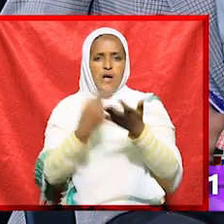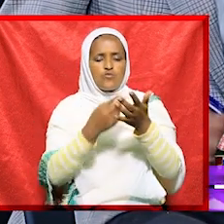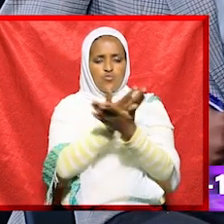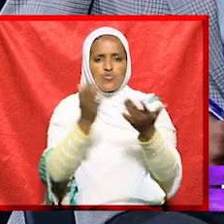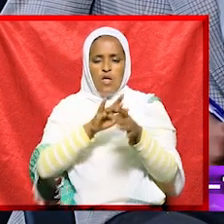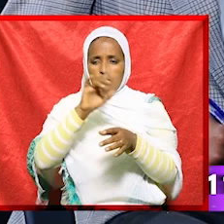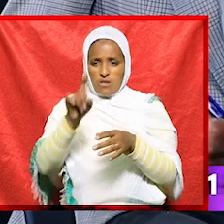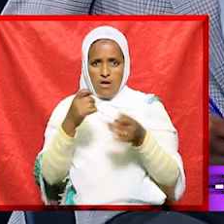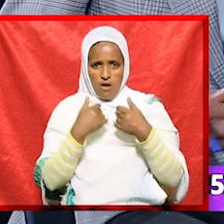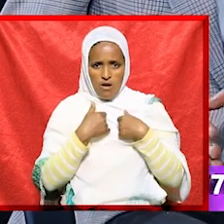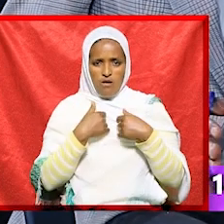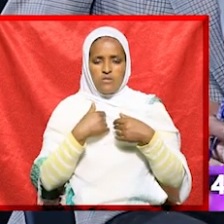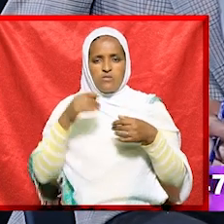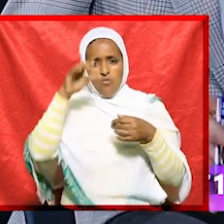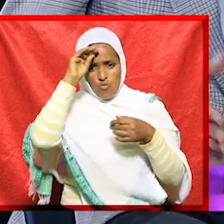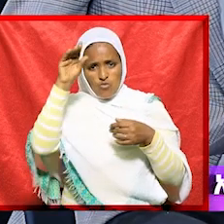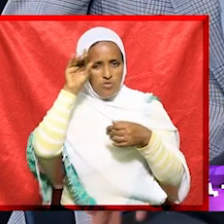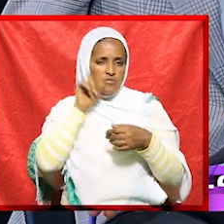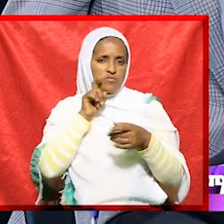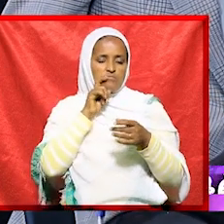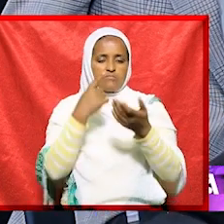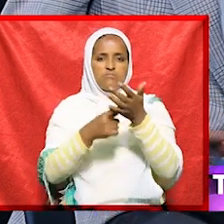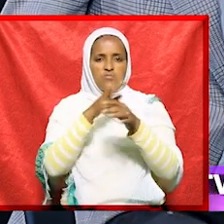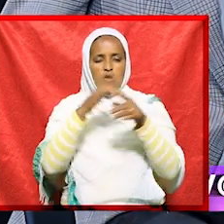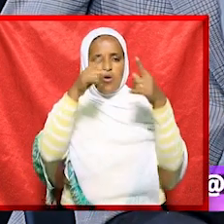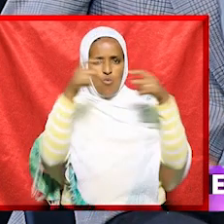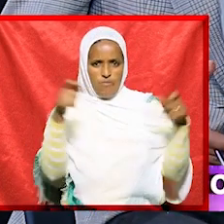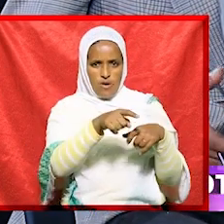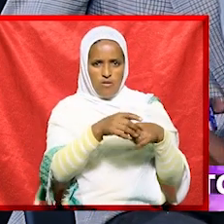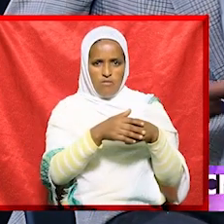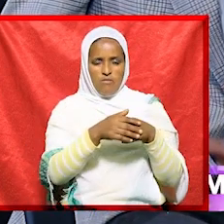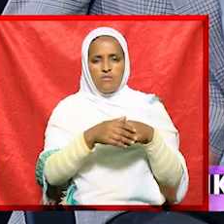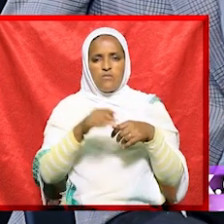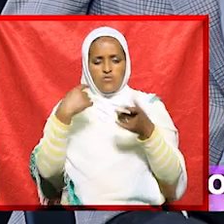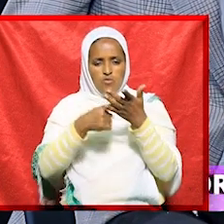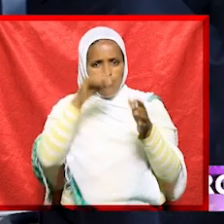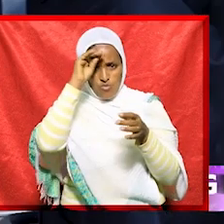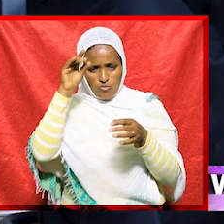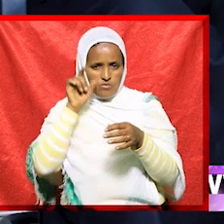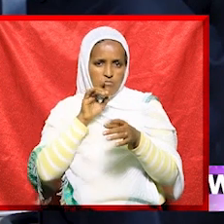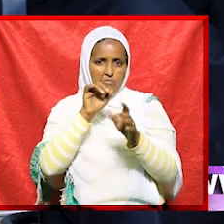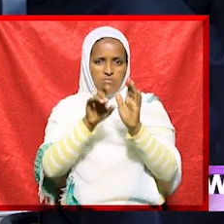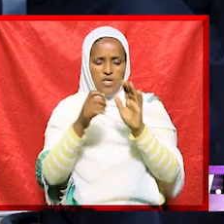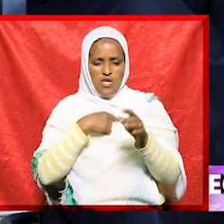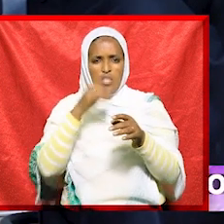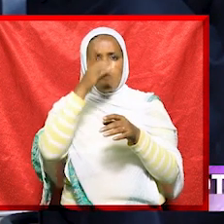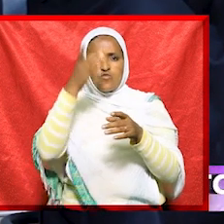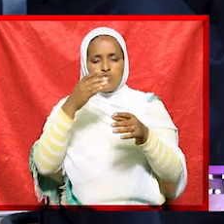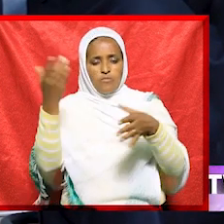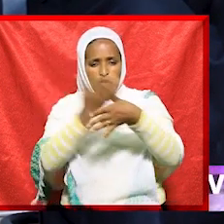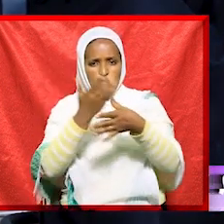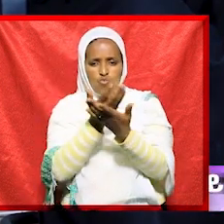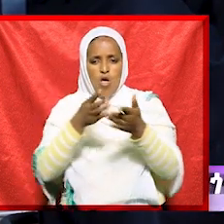በዚህ ጉዳይ ጥያቄ ተነስቶላቸው ግብረ ሰዶም ስርዓተ ወሊድን ይቃወማል፣ ግብረ ሰዶማውያን አይወልዱም፣ እኔ ደግሞ ተፈጥሮ